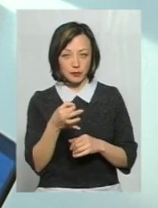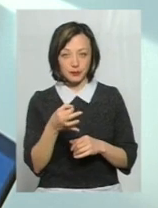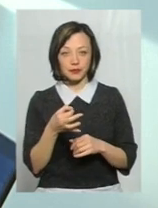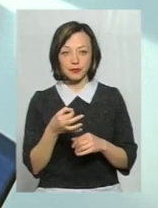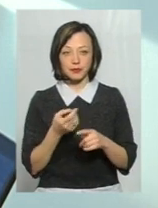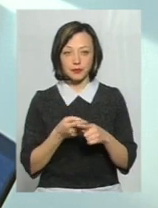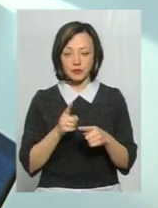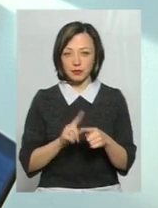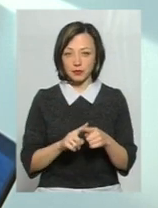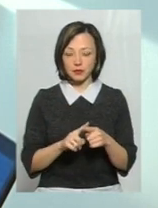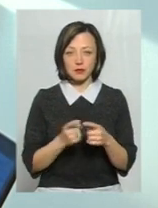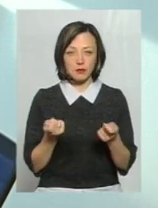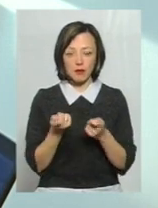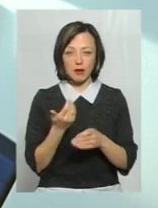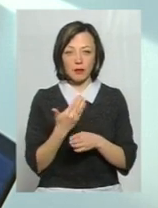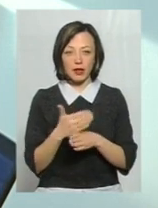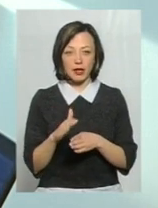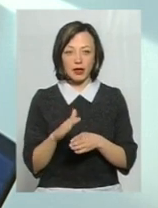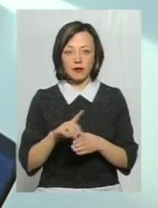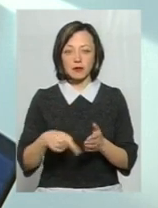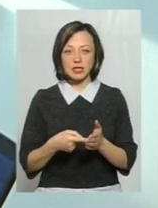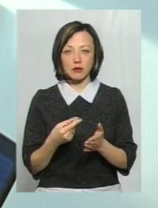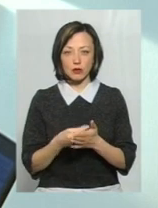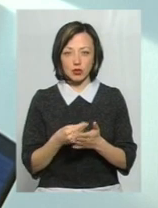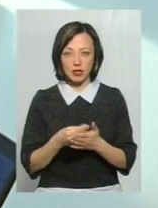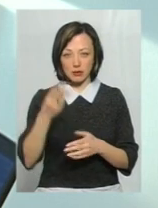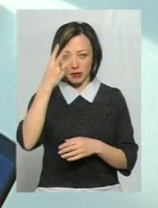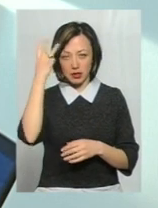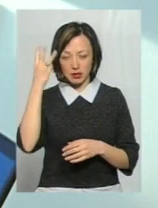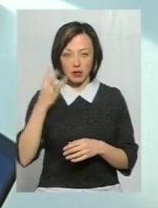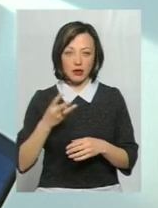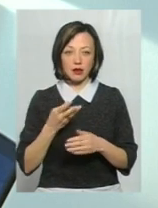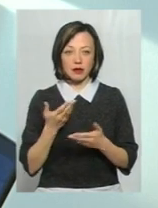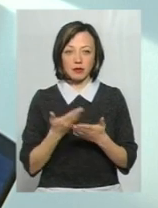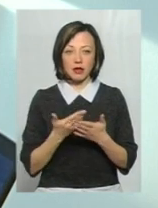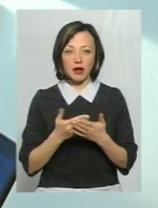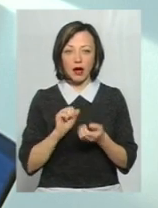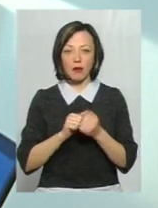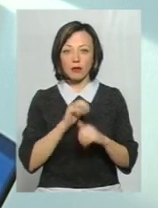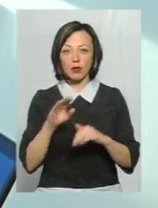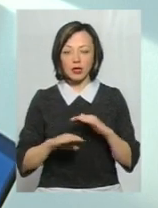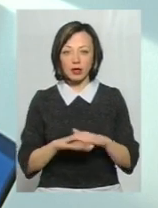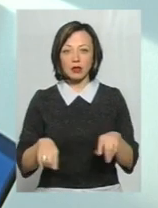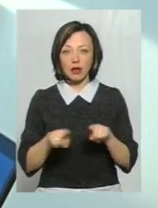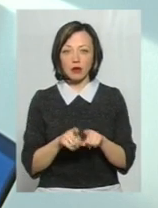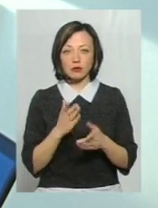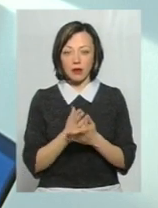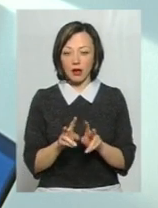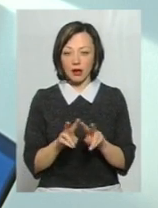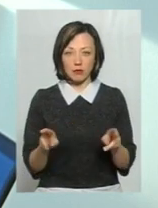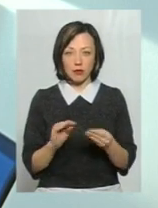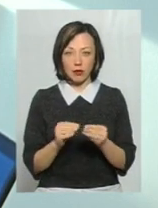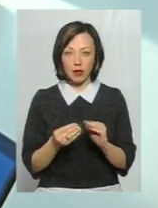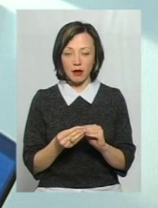і обділений міський бюджет міста Хмельницького, обділений, напевно, Кам'янець-Подільський, які також мають такі ж самі